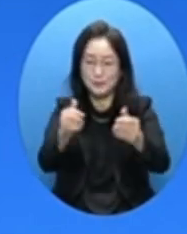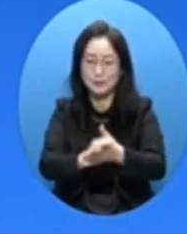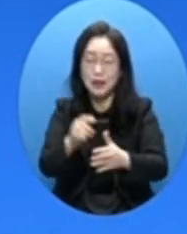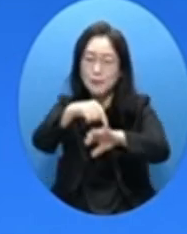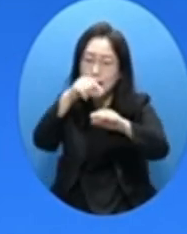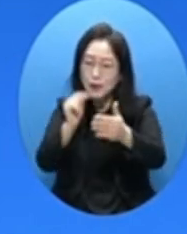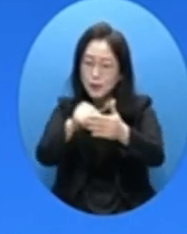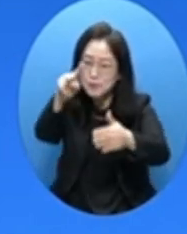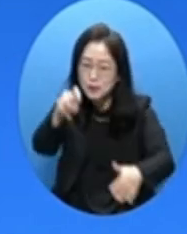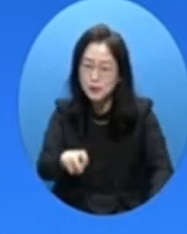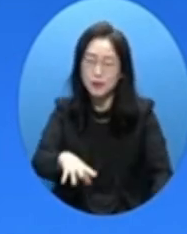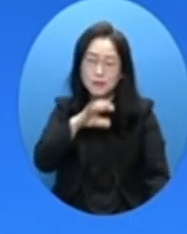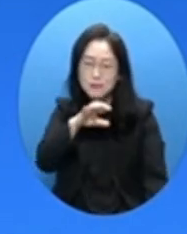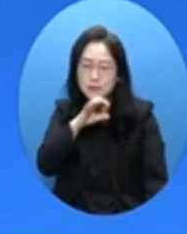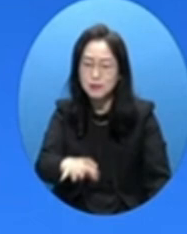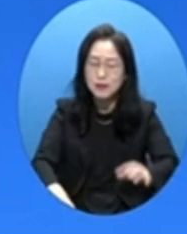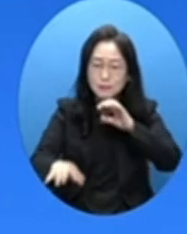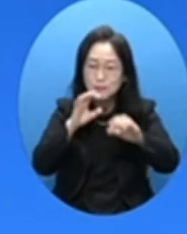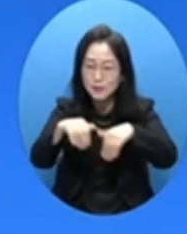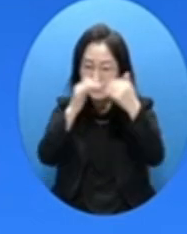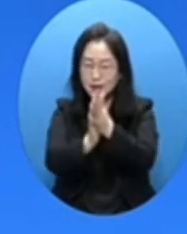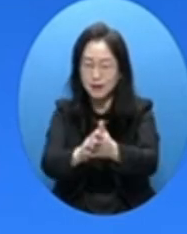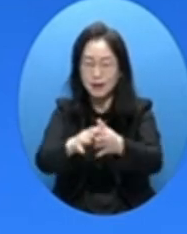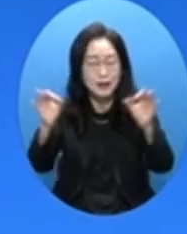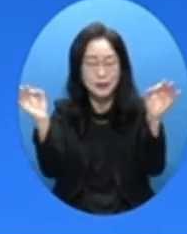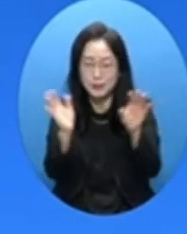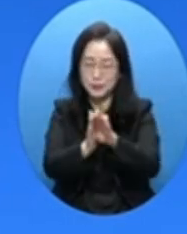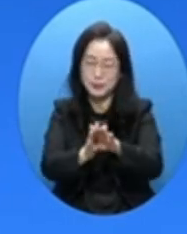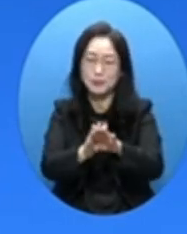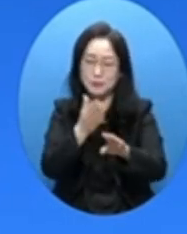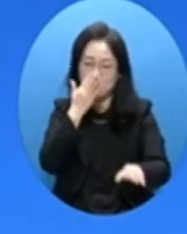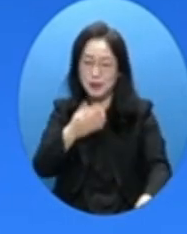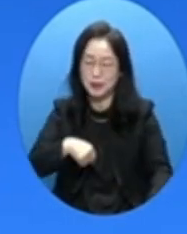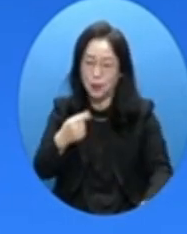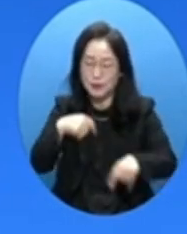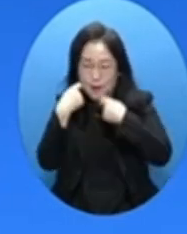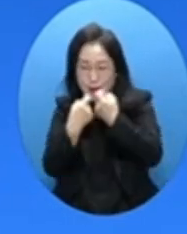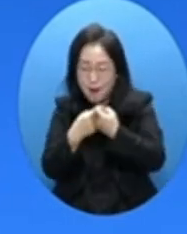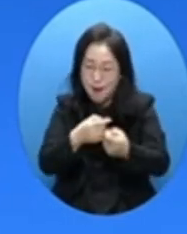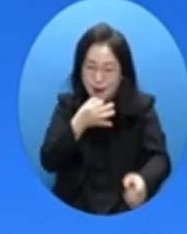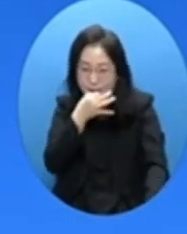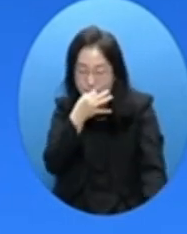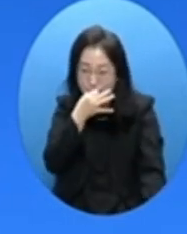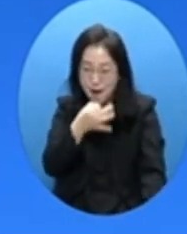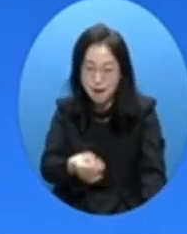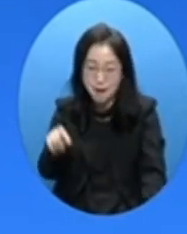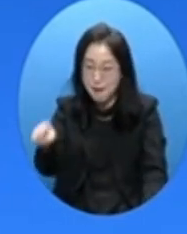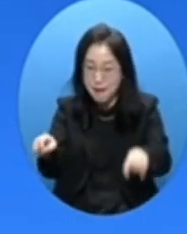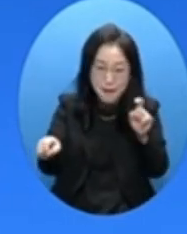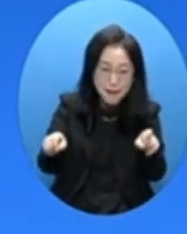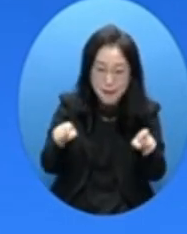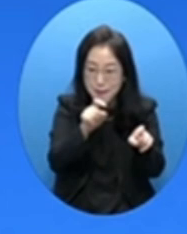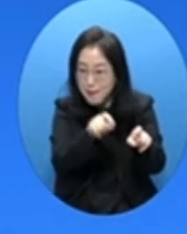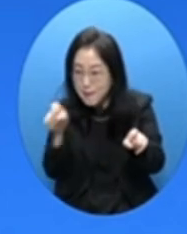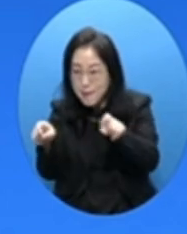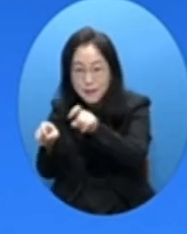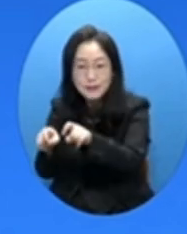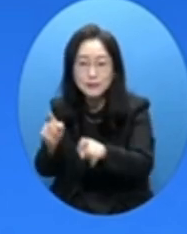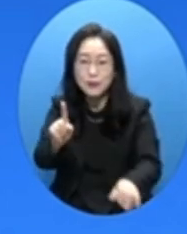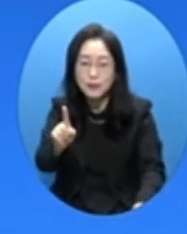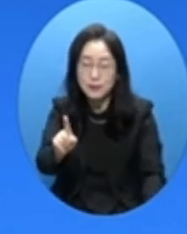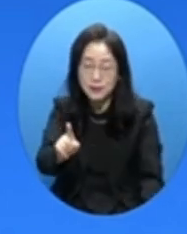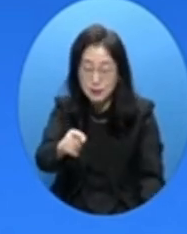미움 원망 불평이 불살라지는 것입니다 나 혼자밖에 모르고 늘 일이 붙어지고 저리 부딪치고 그런